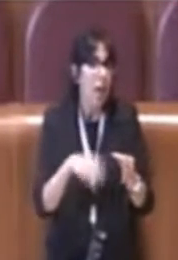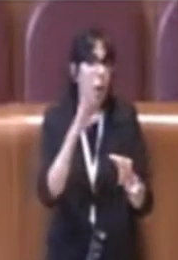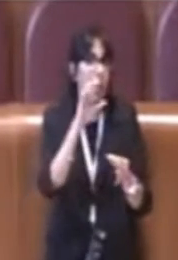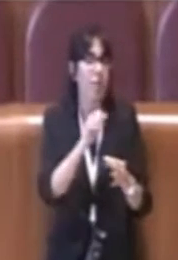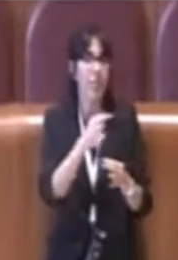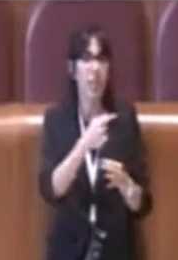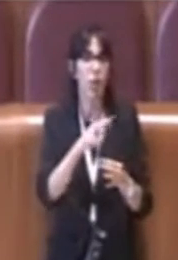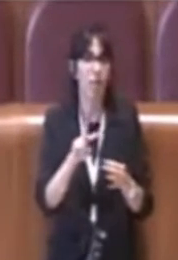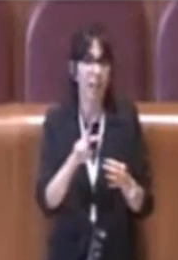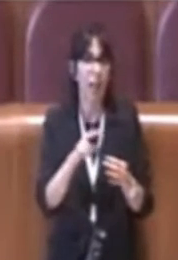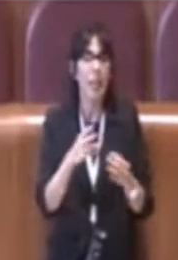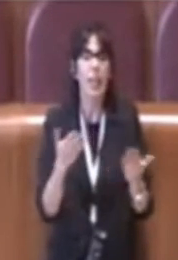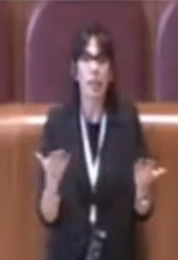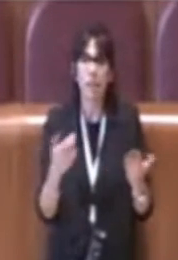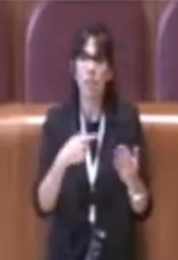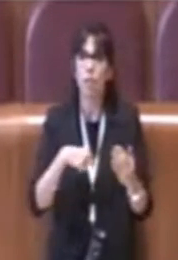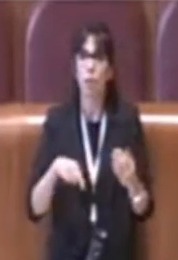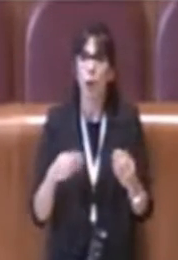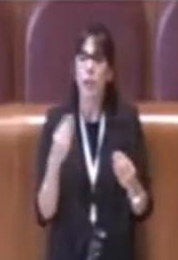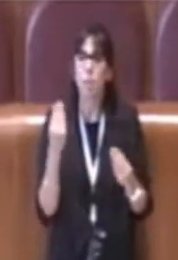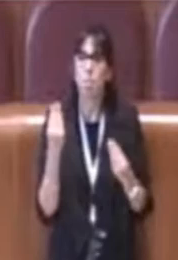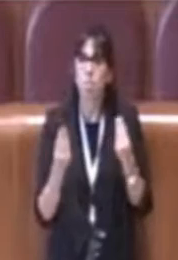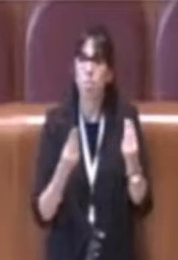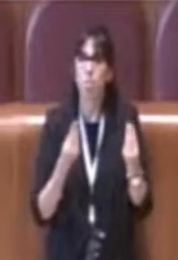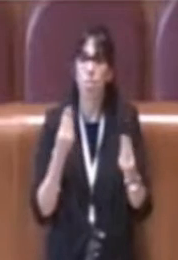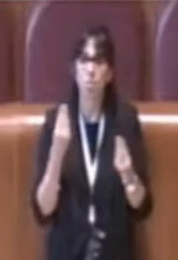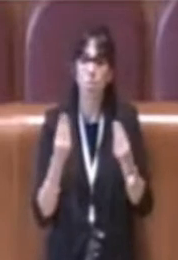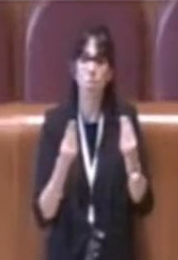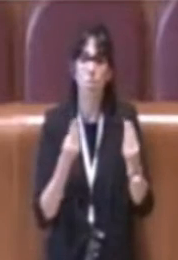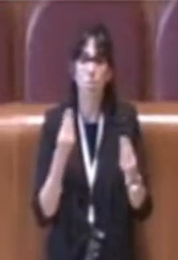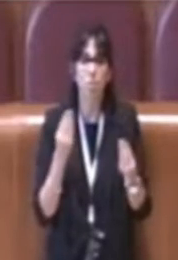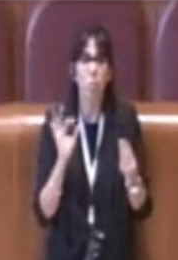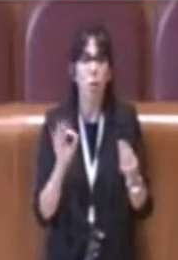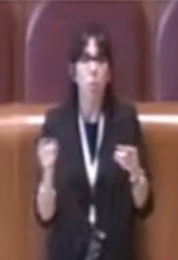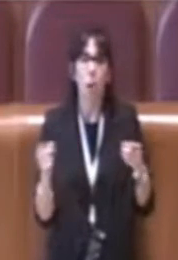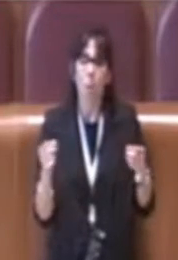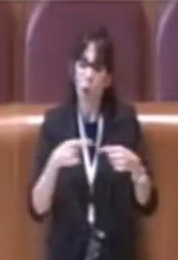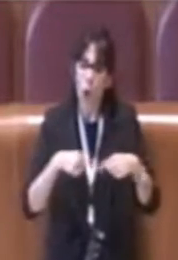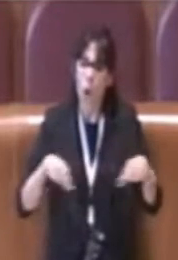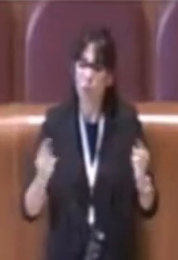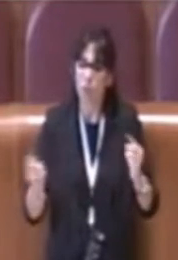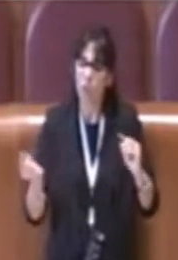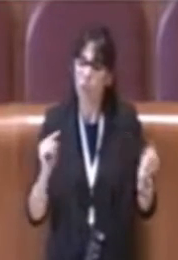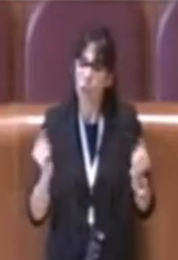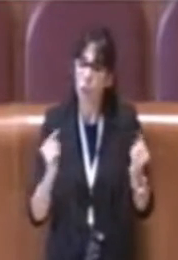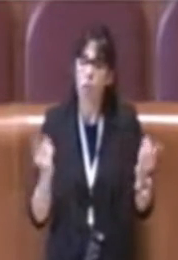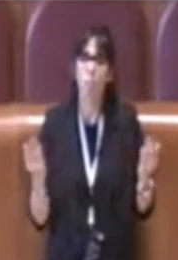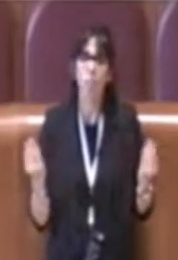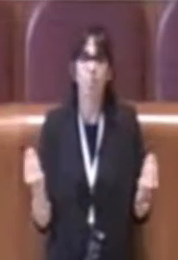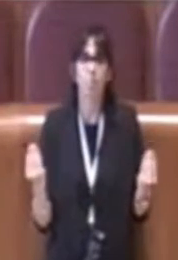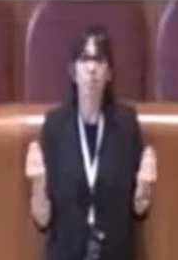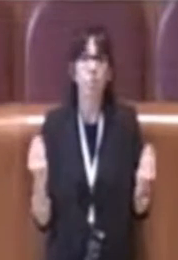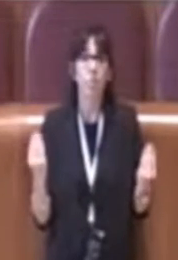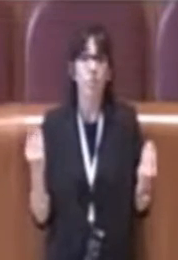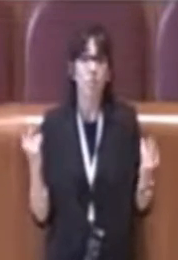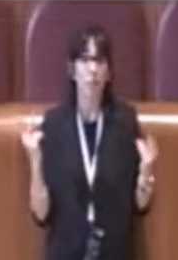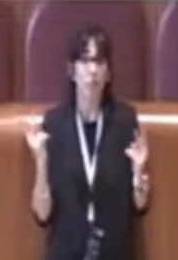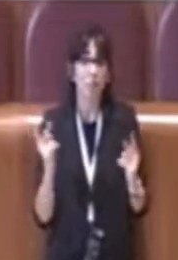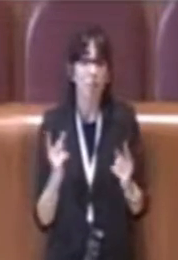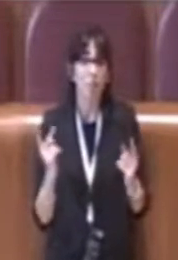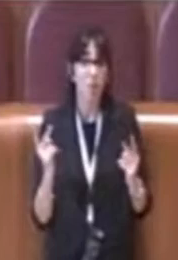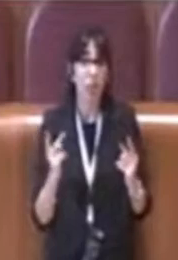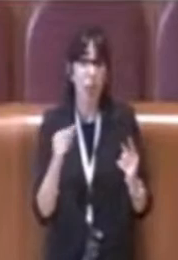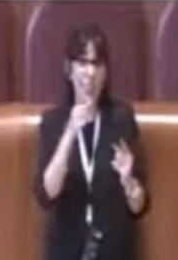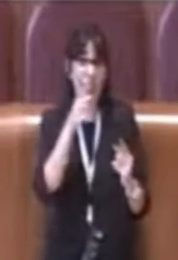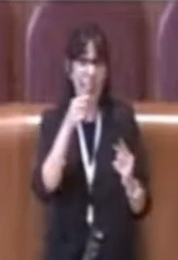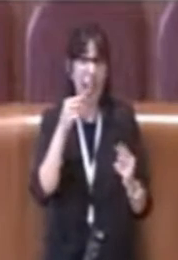quindi ci si è chiesto in sede di commissione se fosse ovviamente